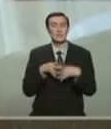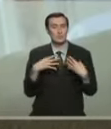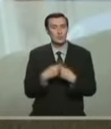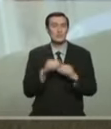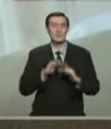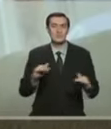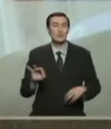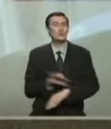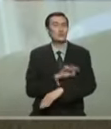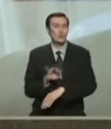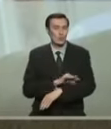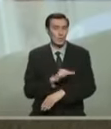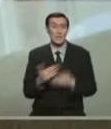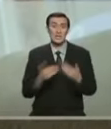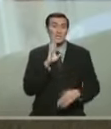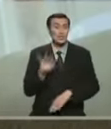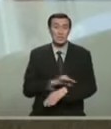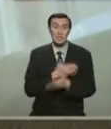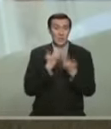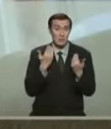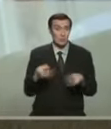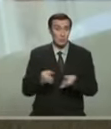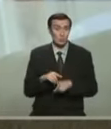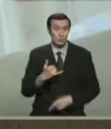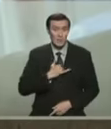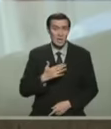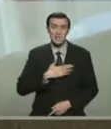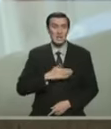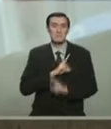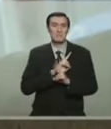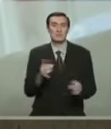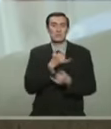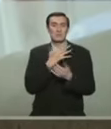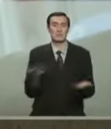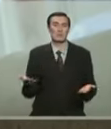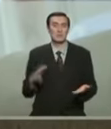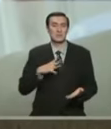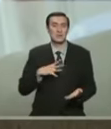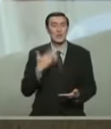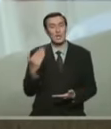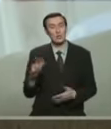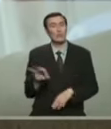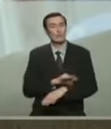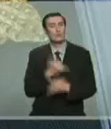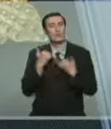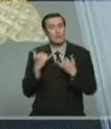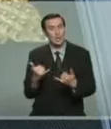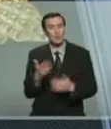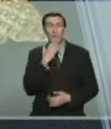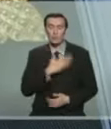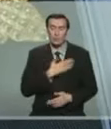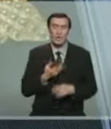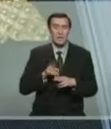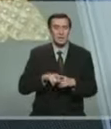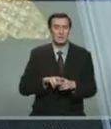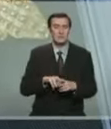женой. Если же она не была такая, я никто не был. Я его уважаю, люблю, любовь это